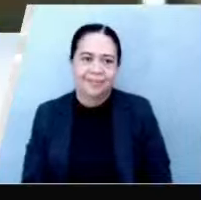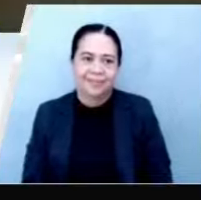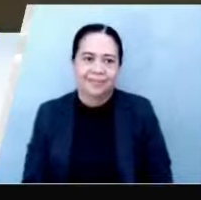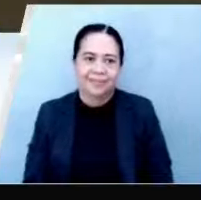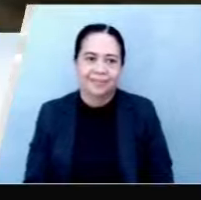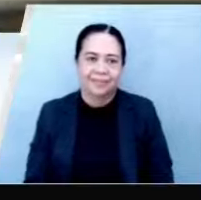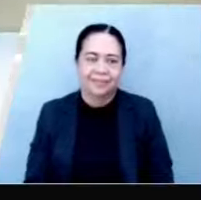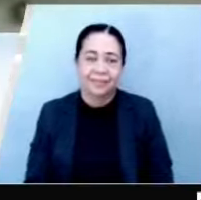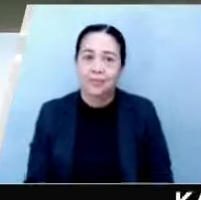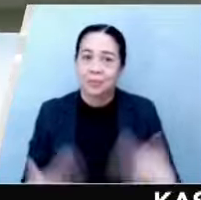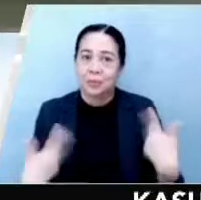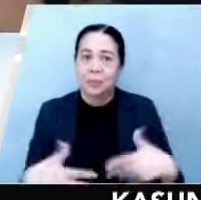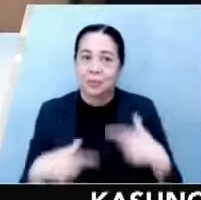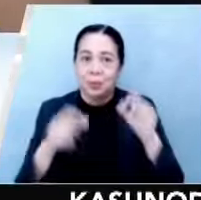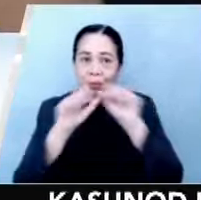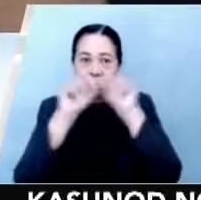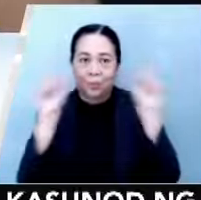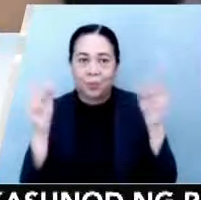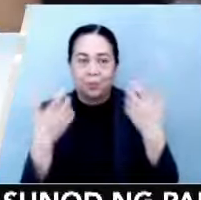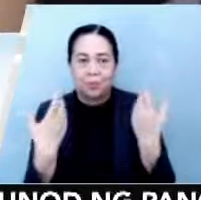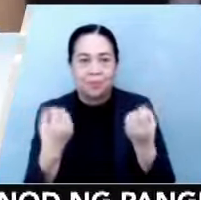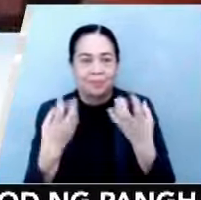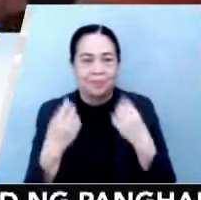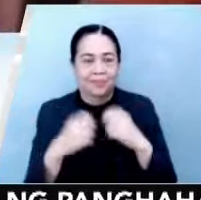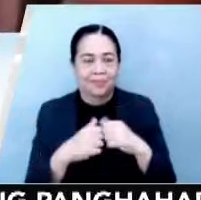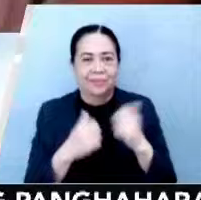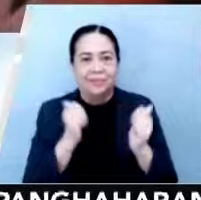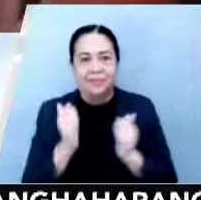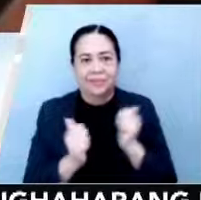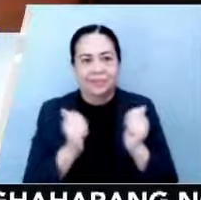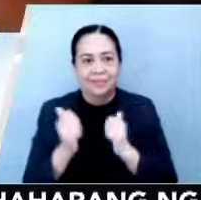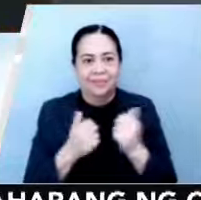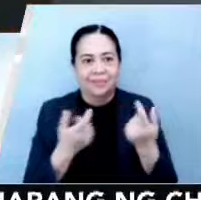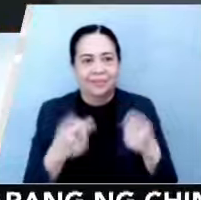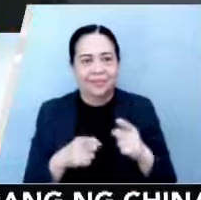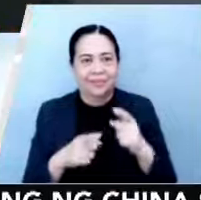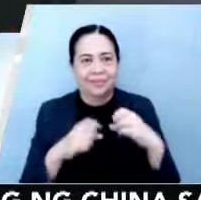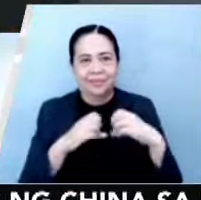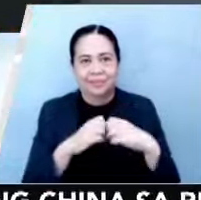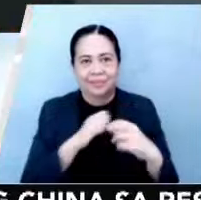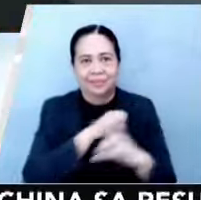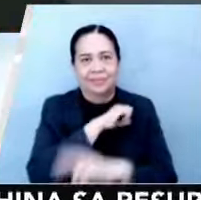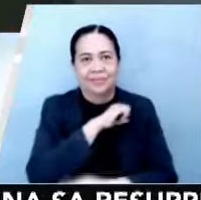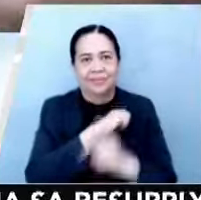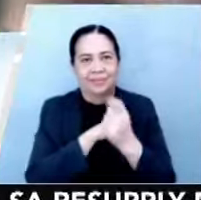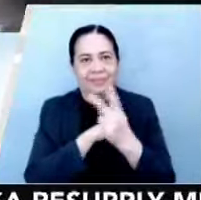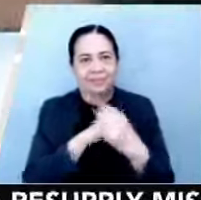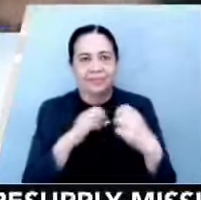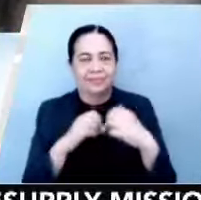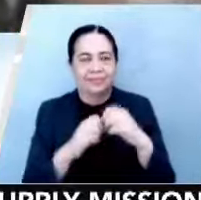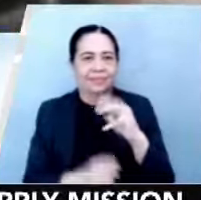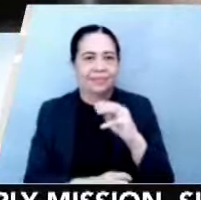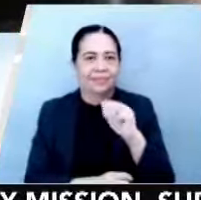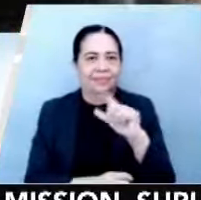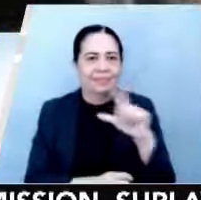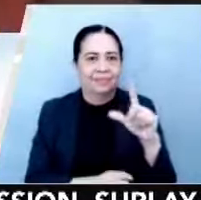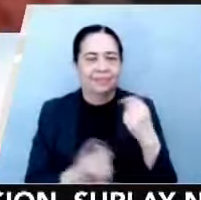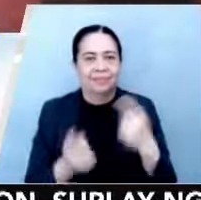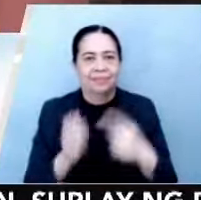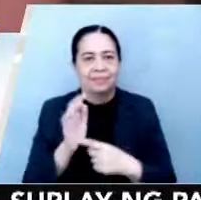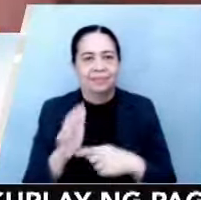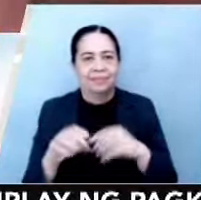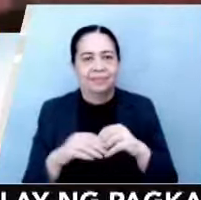Incredible surprises ang baon ng Kapuso Stars sa ginanap na GMA Regional TV Kapuso Mall Show sa San Carlos City,